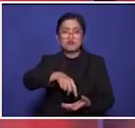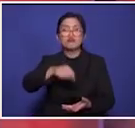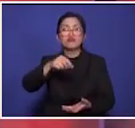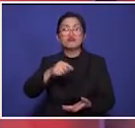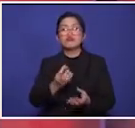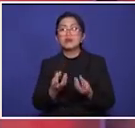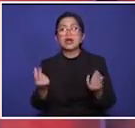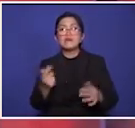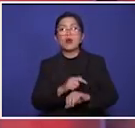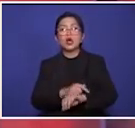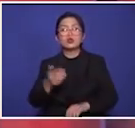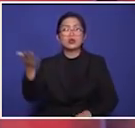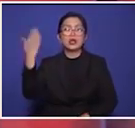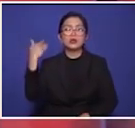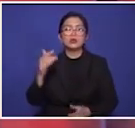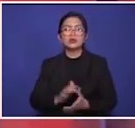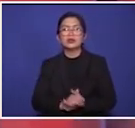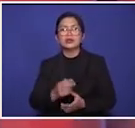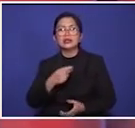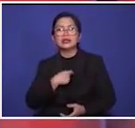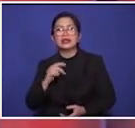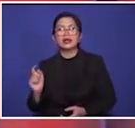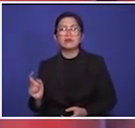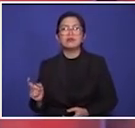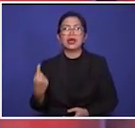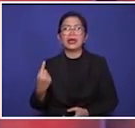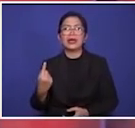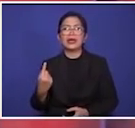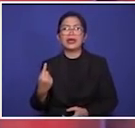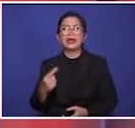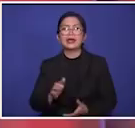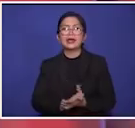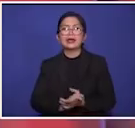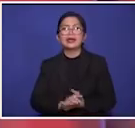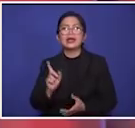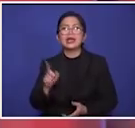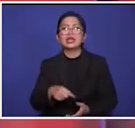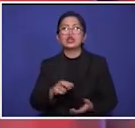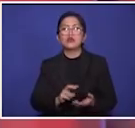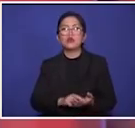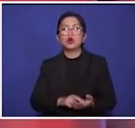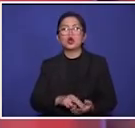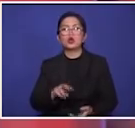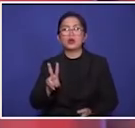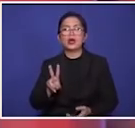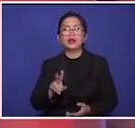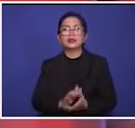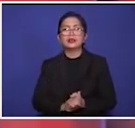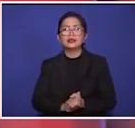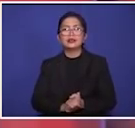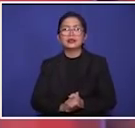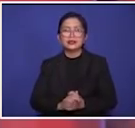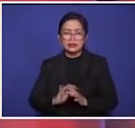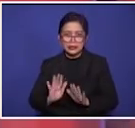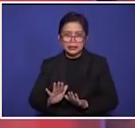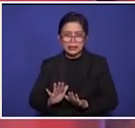lalu kita akan sama-sama memulai dari 02 dan beberapa saat lagi kita akan segera